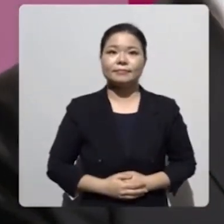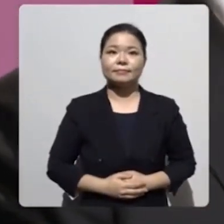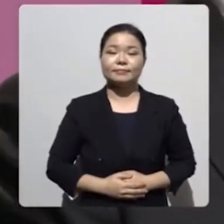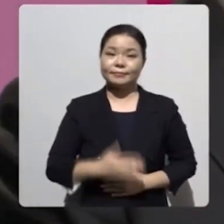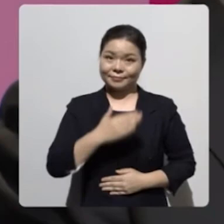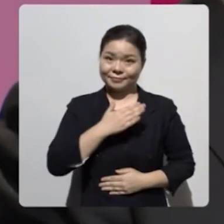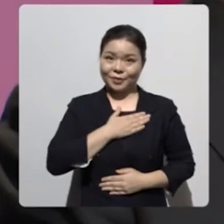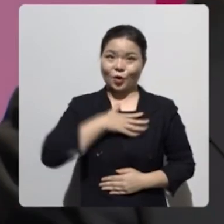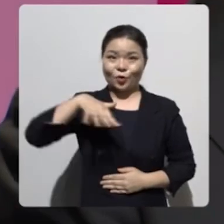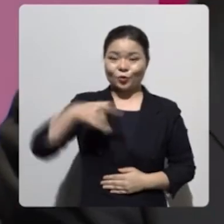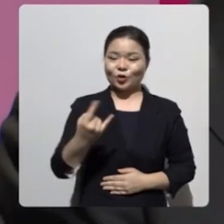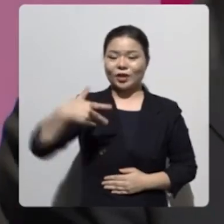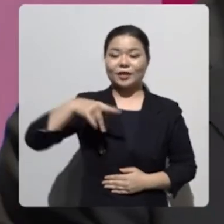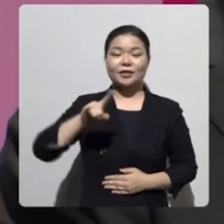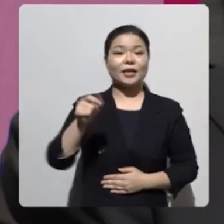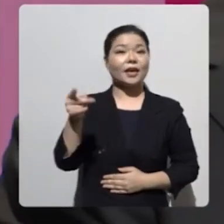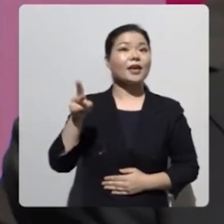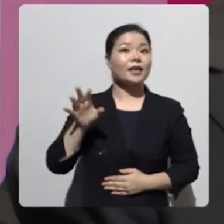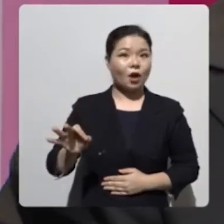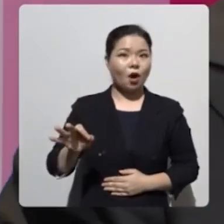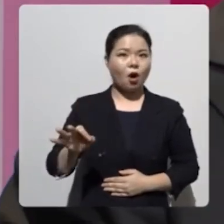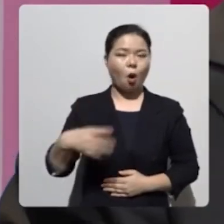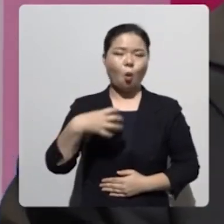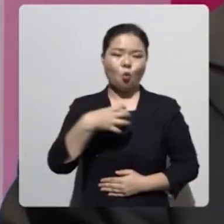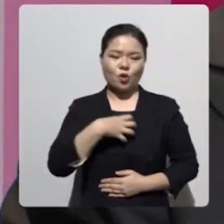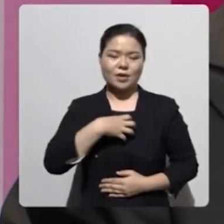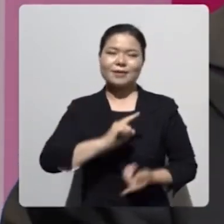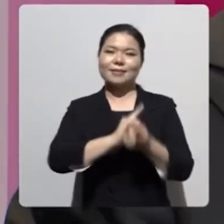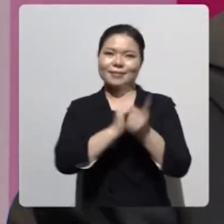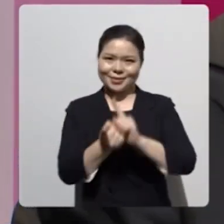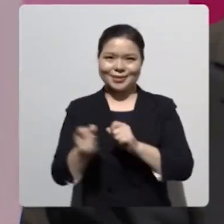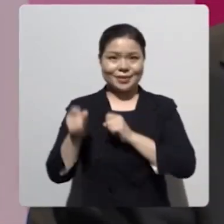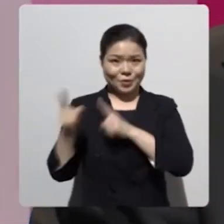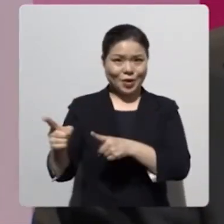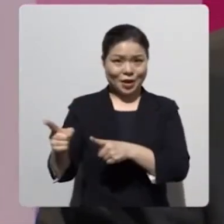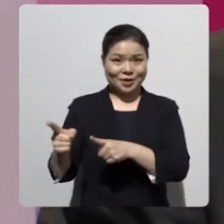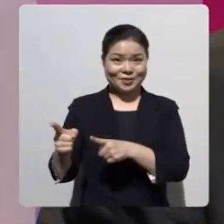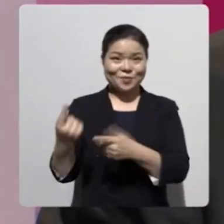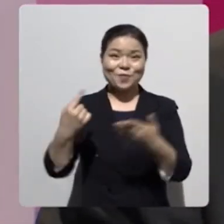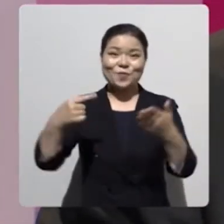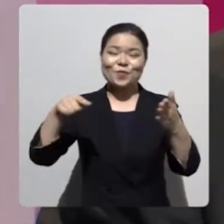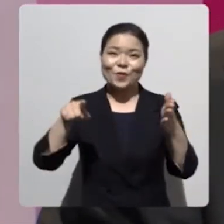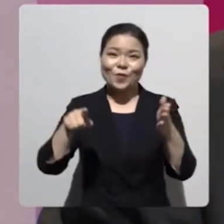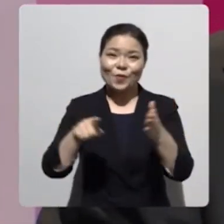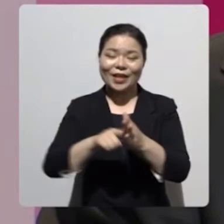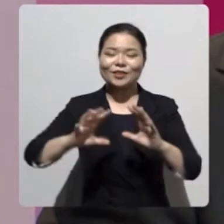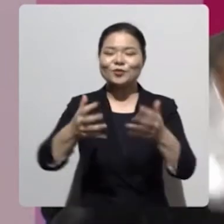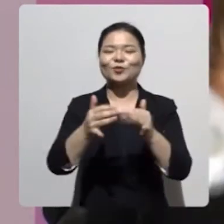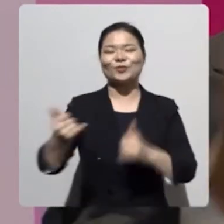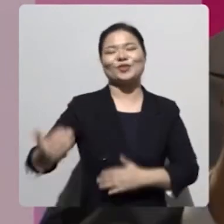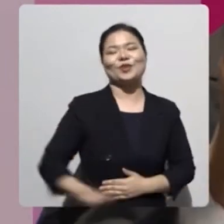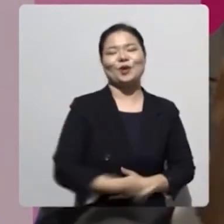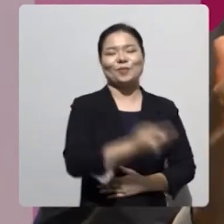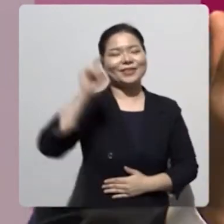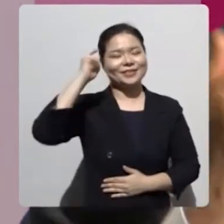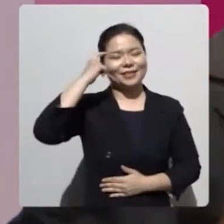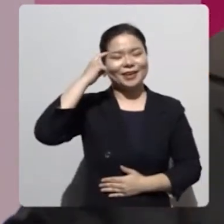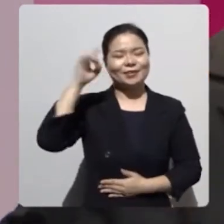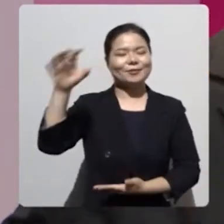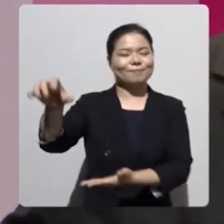저 최재형은 위기를 기회로 바꾸고자 하는 국민 여러분의 생각을